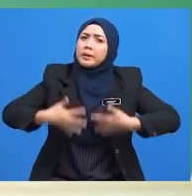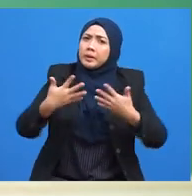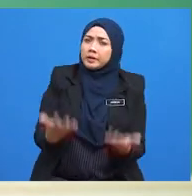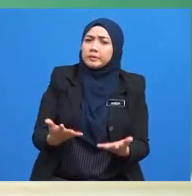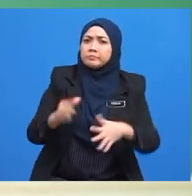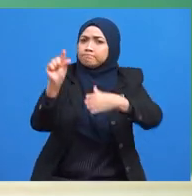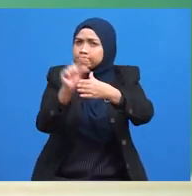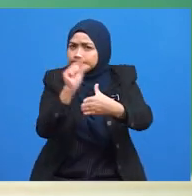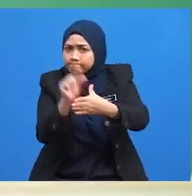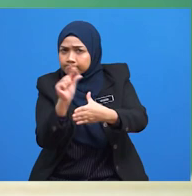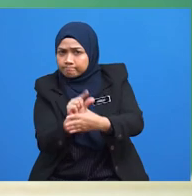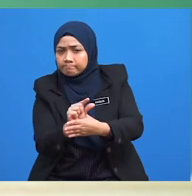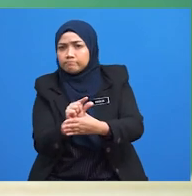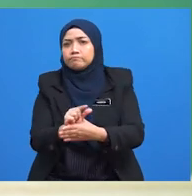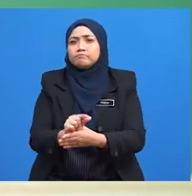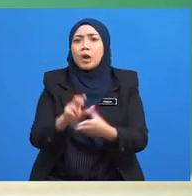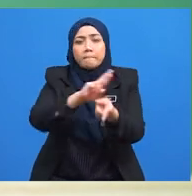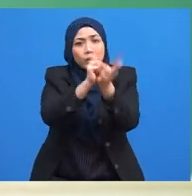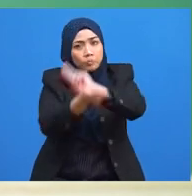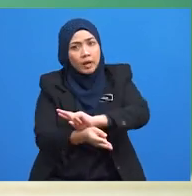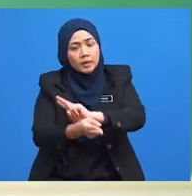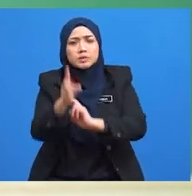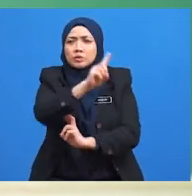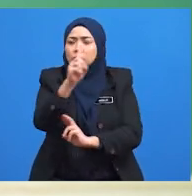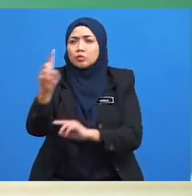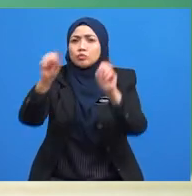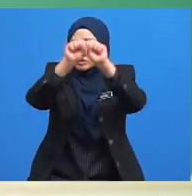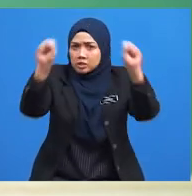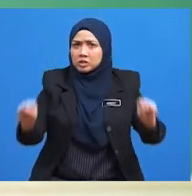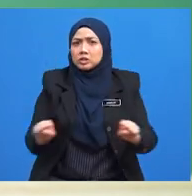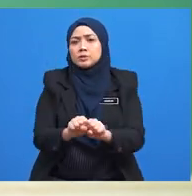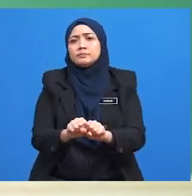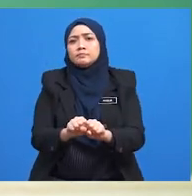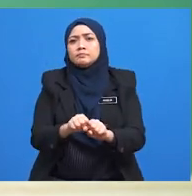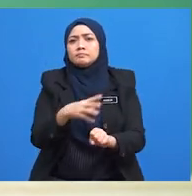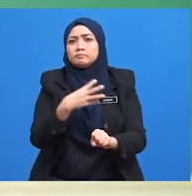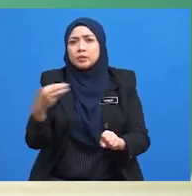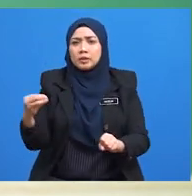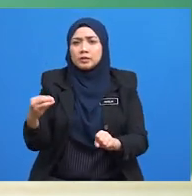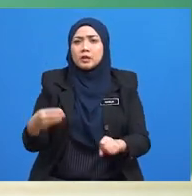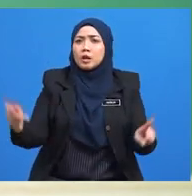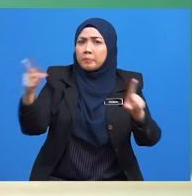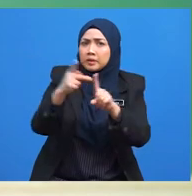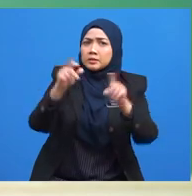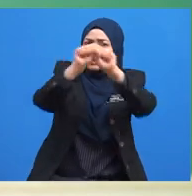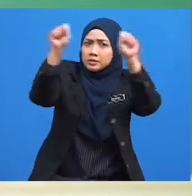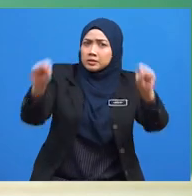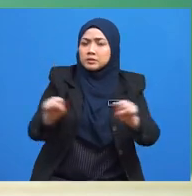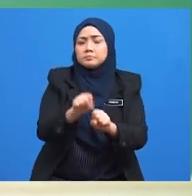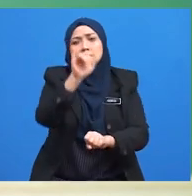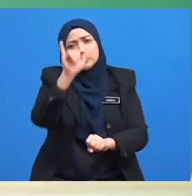bagaimana gangguan dan perubahan pada sesuatu sistem mempengaruhi sistem alam sekitar fizikal yang